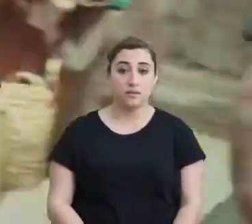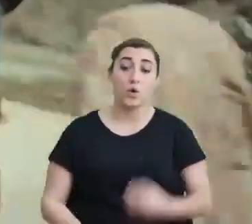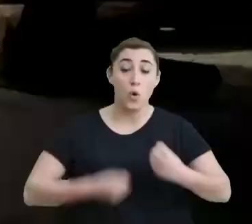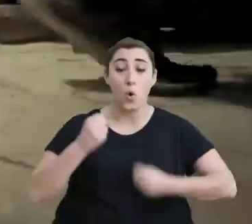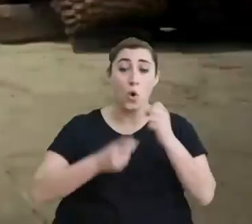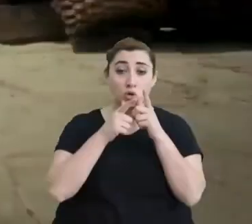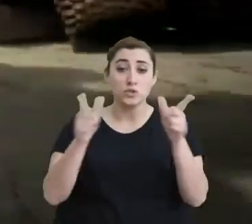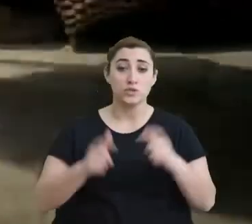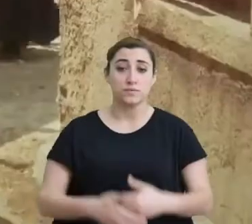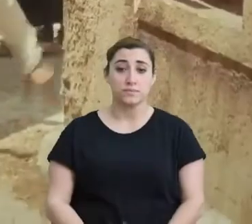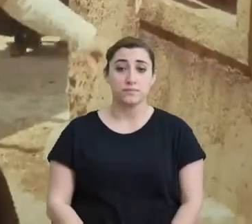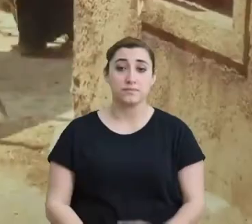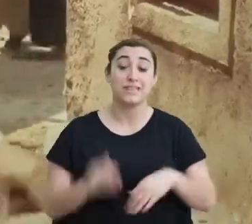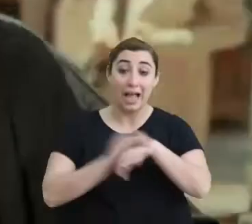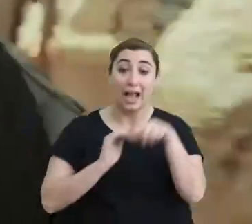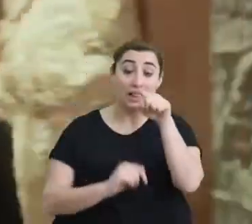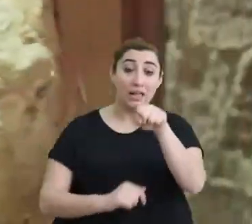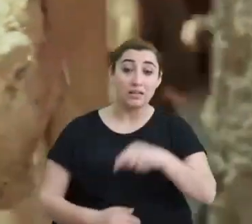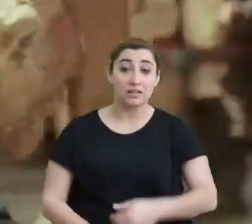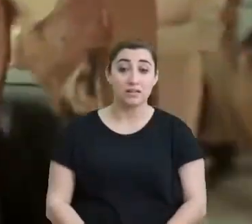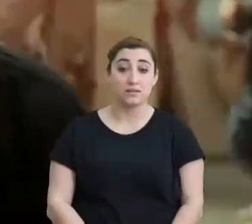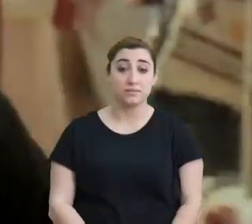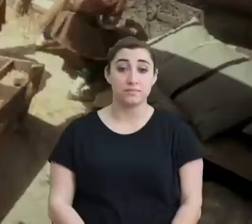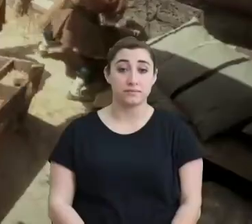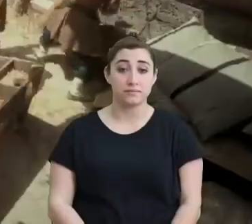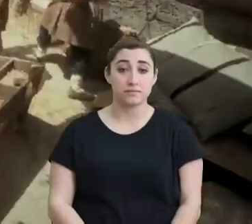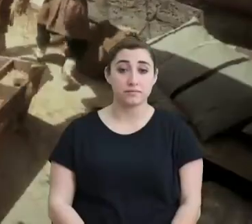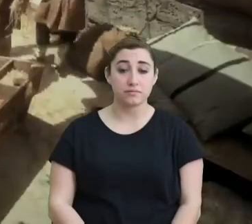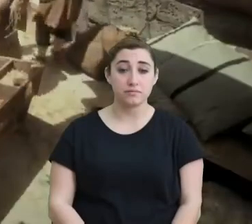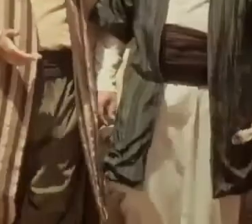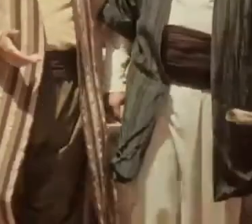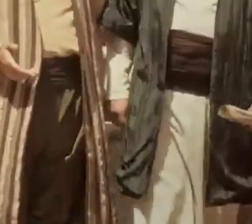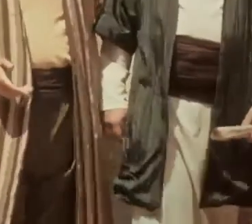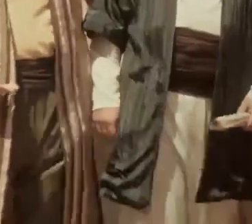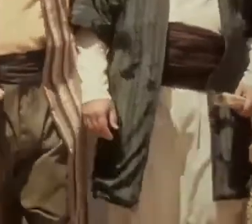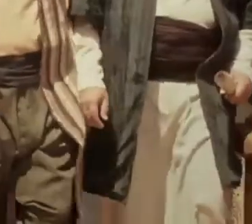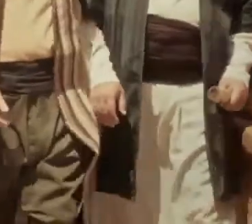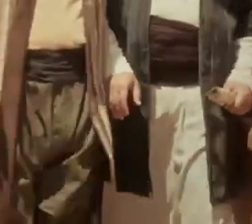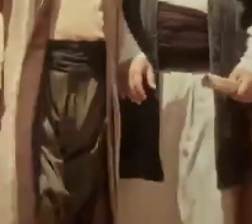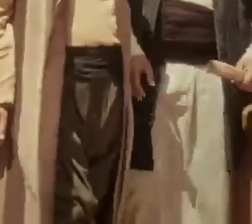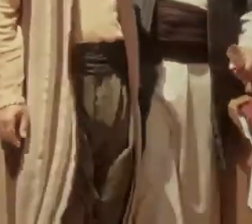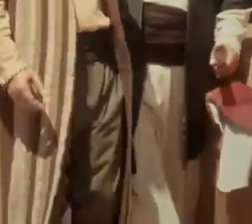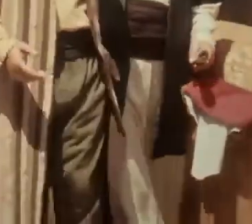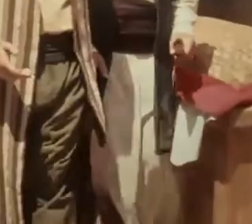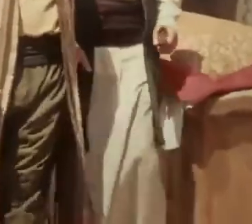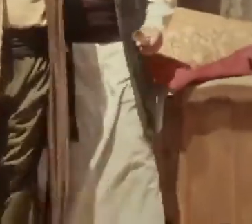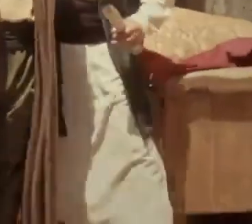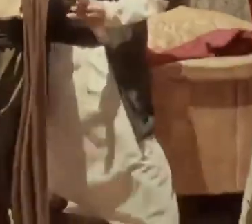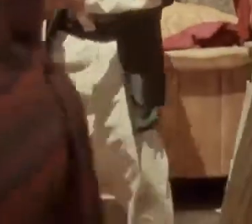Koş! Yakalayın! Esmer adam önüne çıkanlara çarpa çarpa ardına bakmadan sel sürat